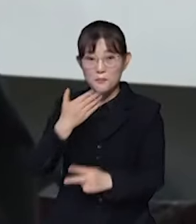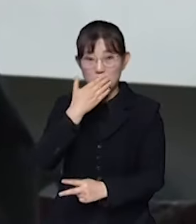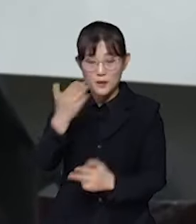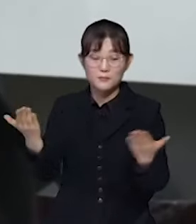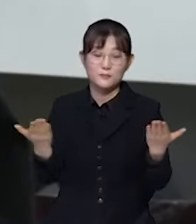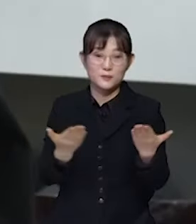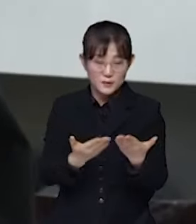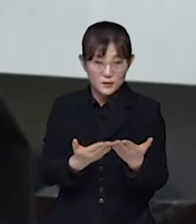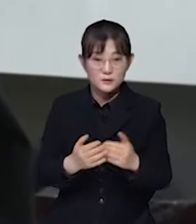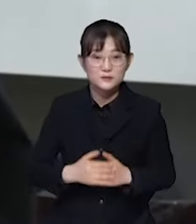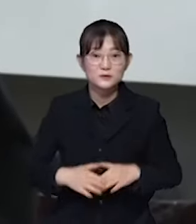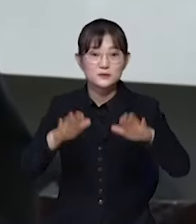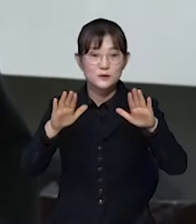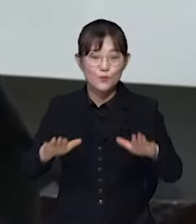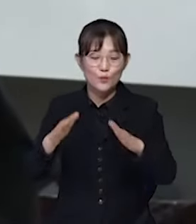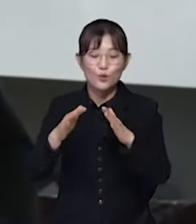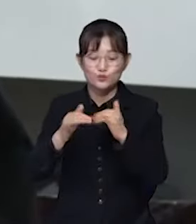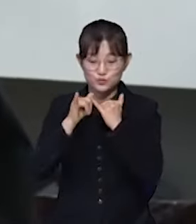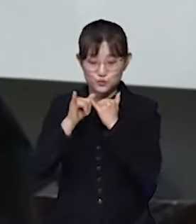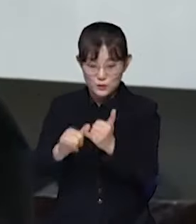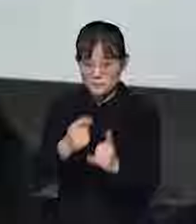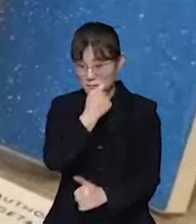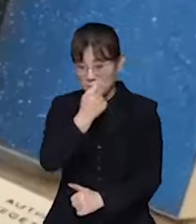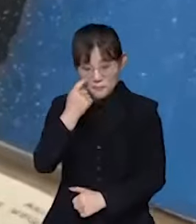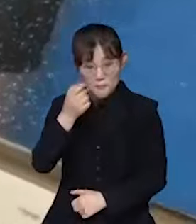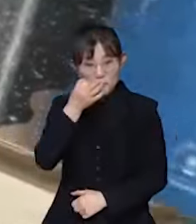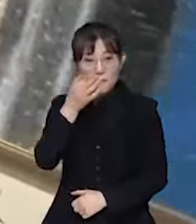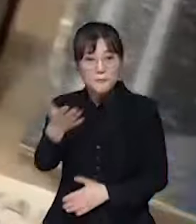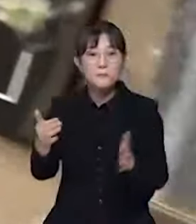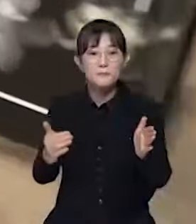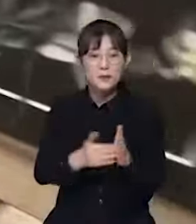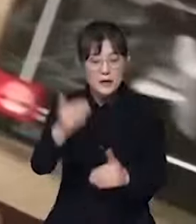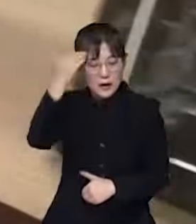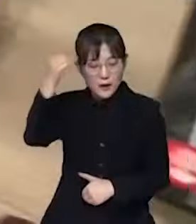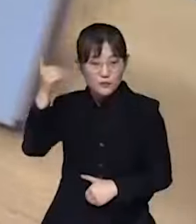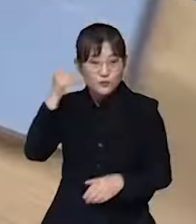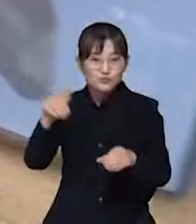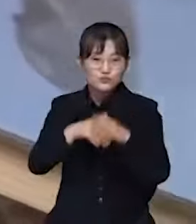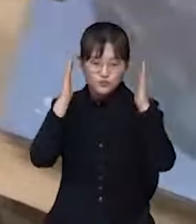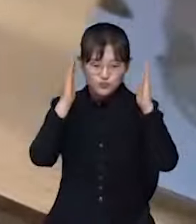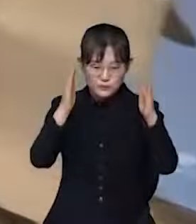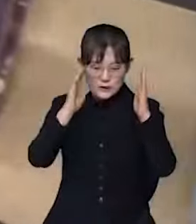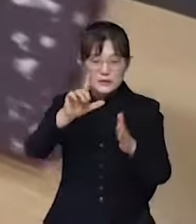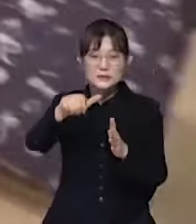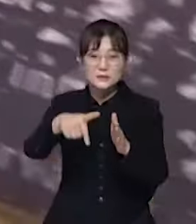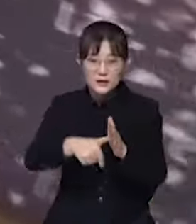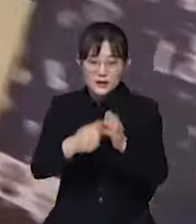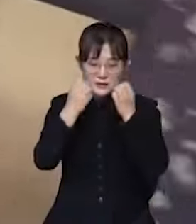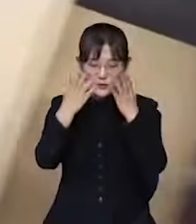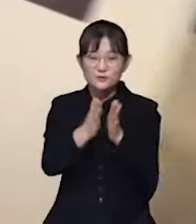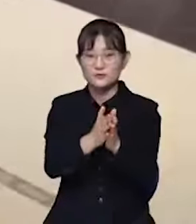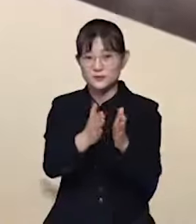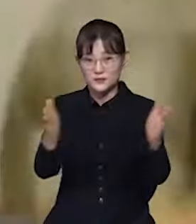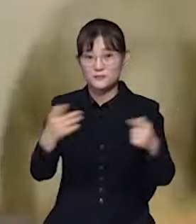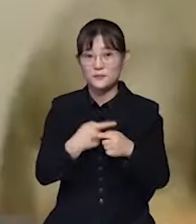맞닿아 있다는 점이 이번 수상으로 증명되면서 한국 문학의 지평이 더욱 넓어졌다는